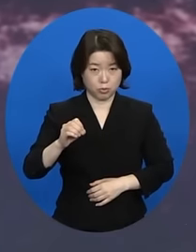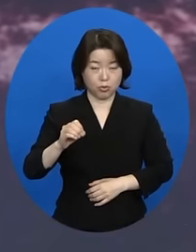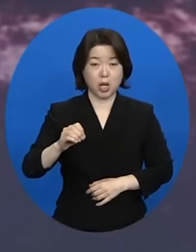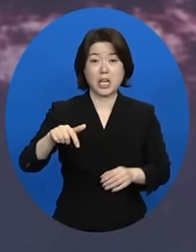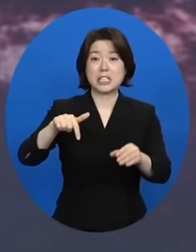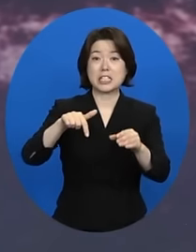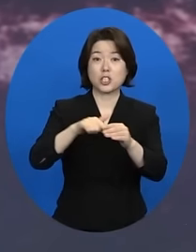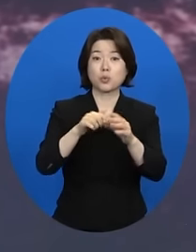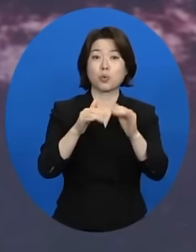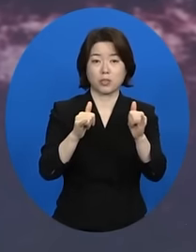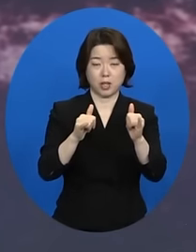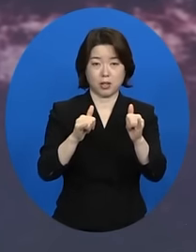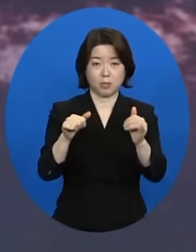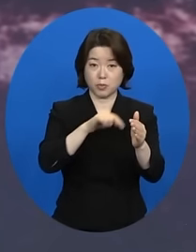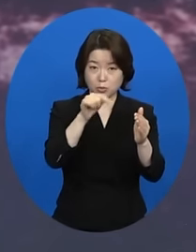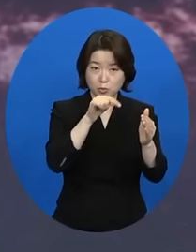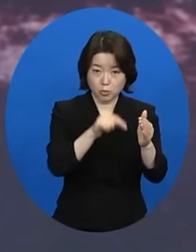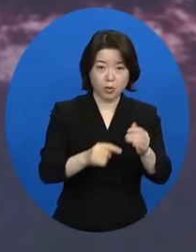근데 그 중에는